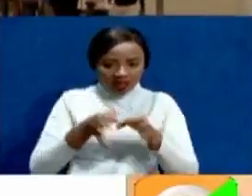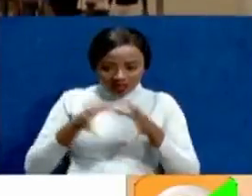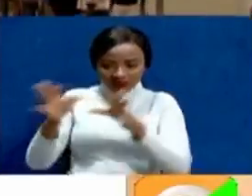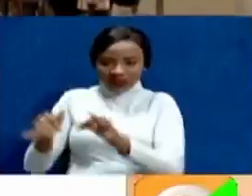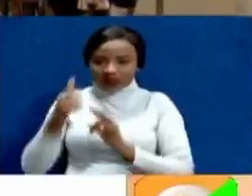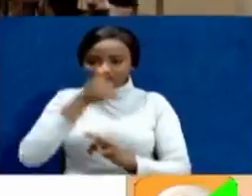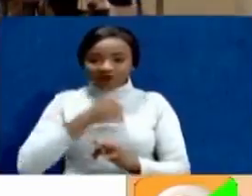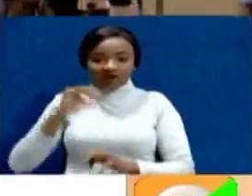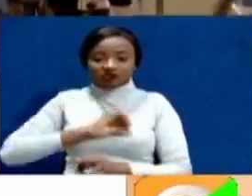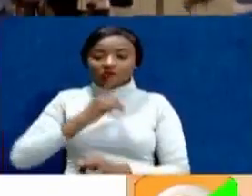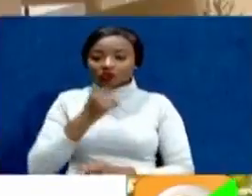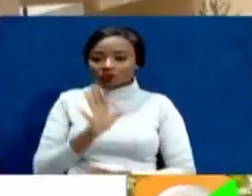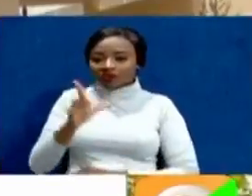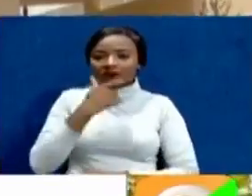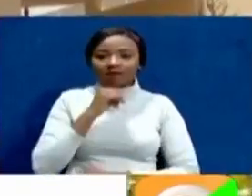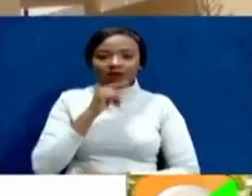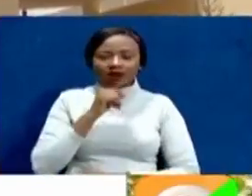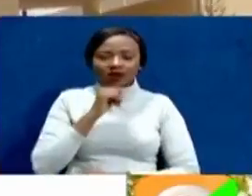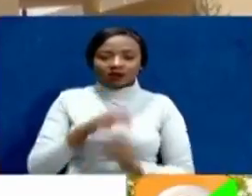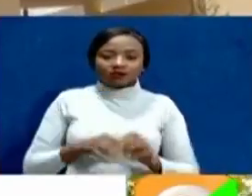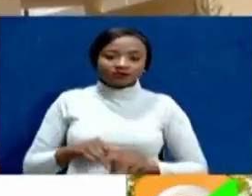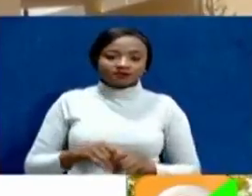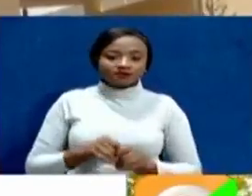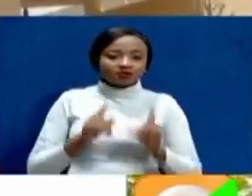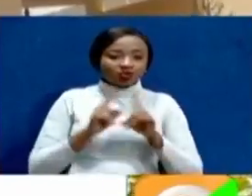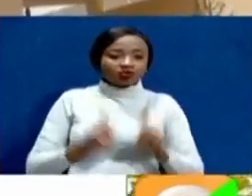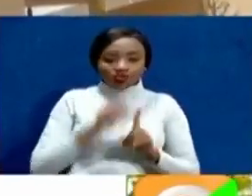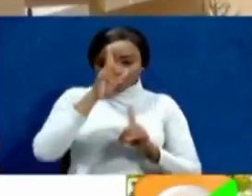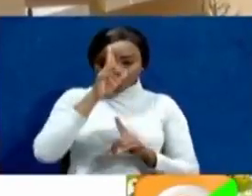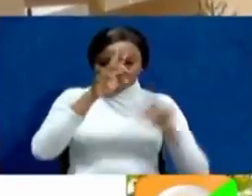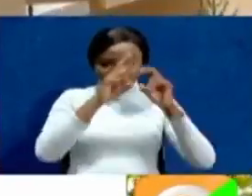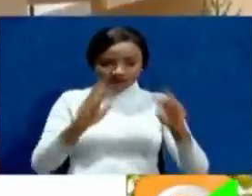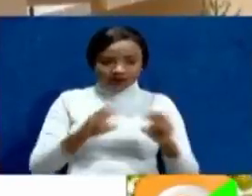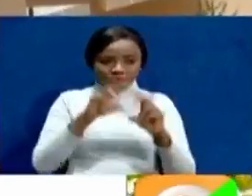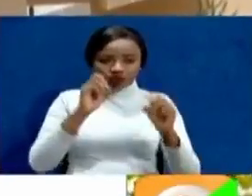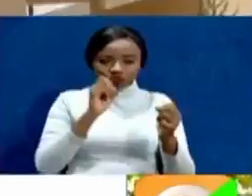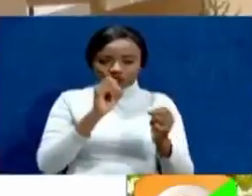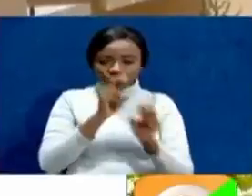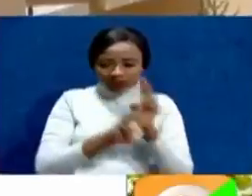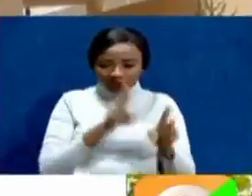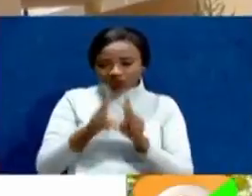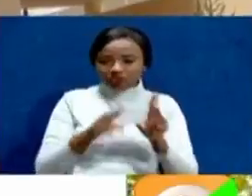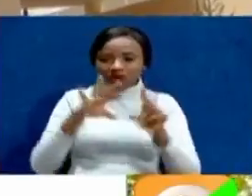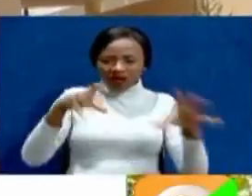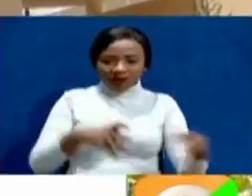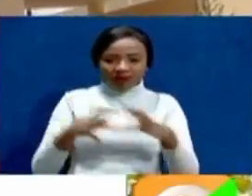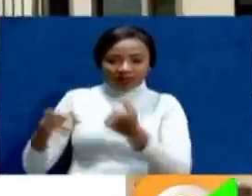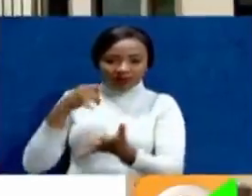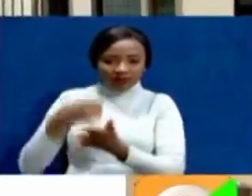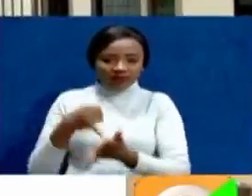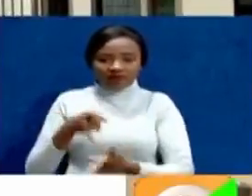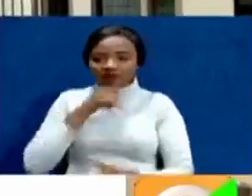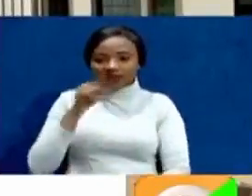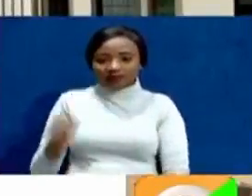za mbunge wa Mathira Rigathi Gachagua. Wapelelezi wakichunguza kampuni 22 zinazodaiwa kuhusishwa na mbunge